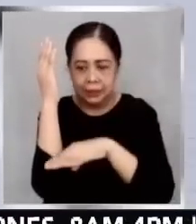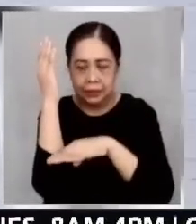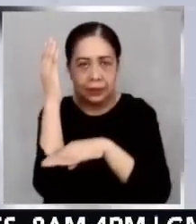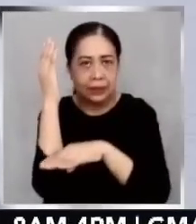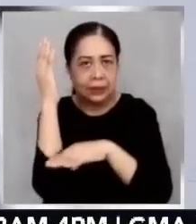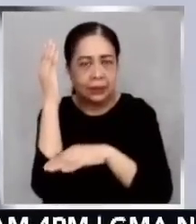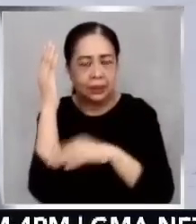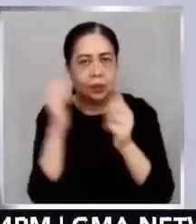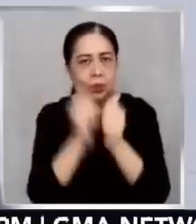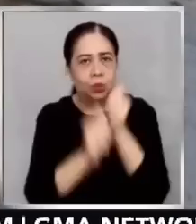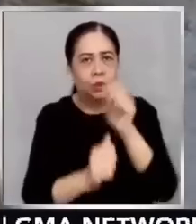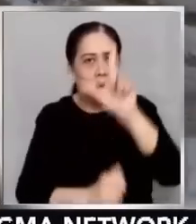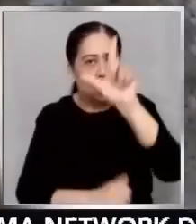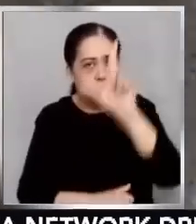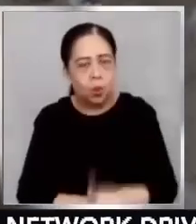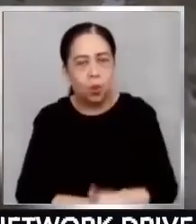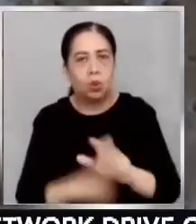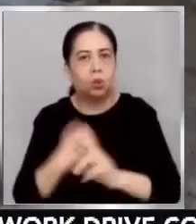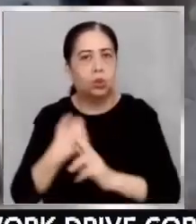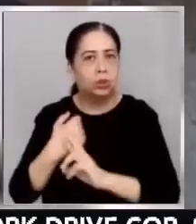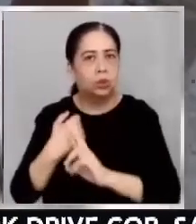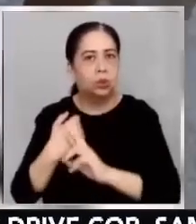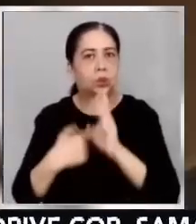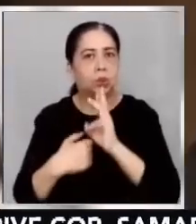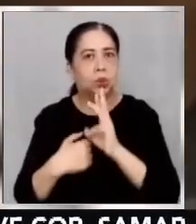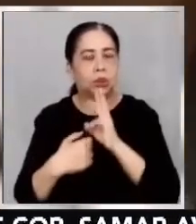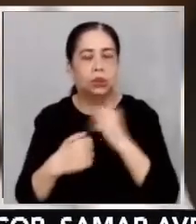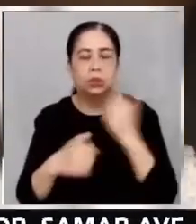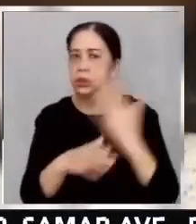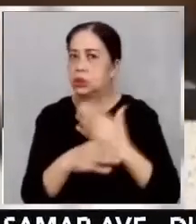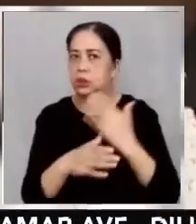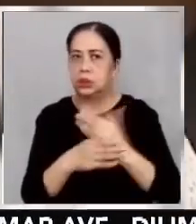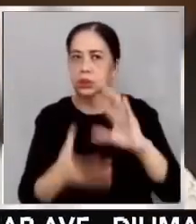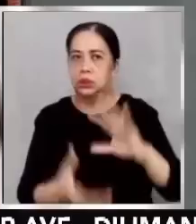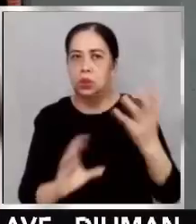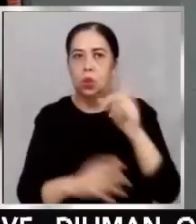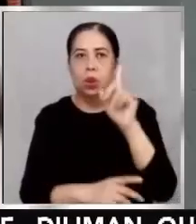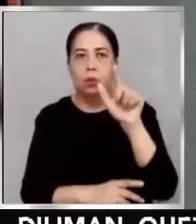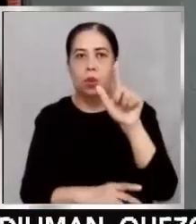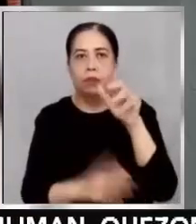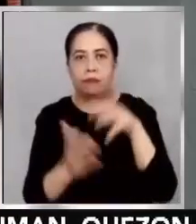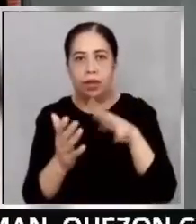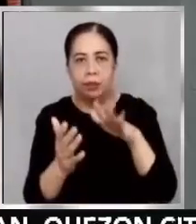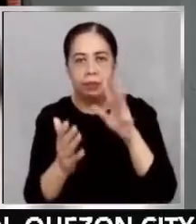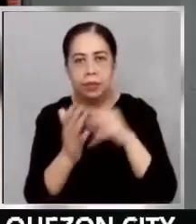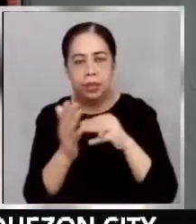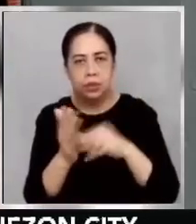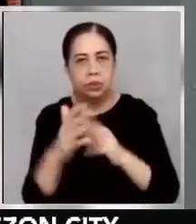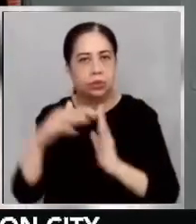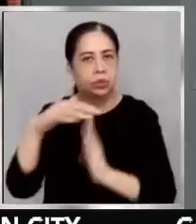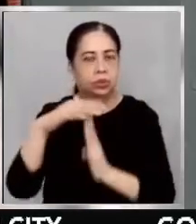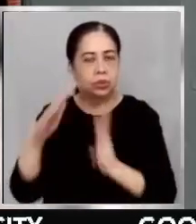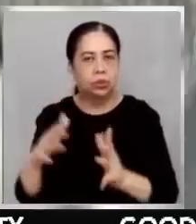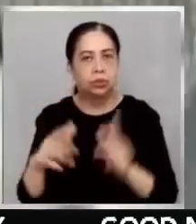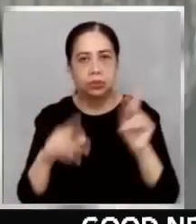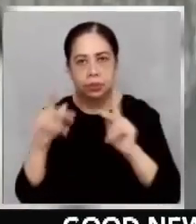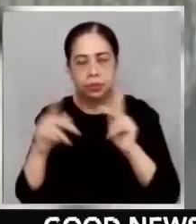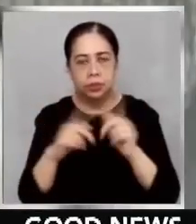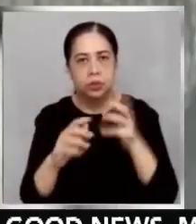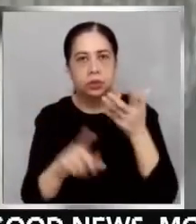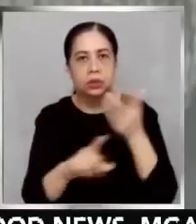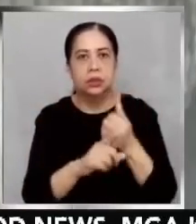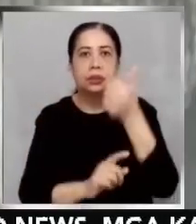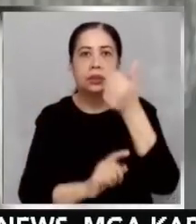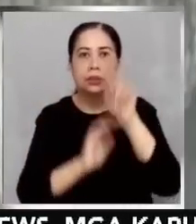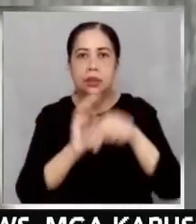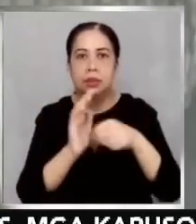elevation ng reservoir na nakaperwisyo sa 1.5 million customers ang apektado ng 10 oras na